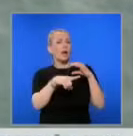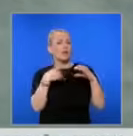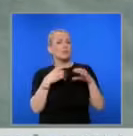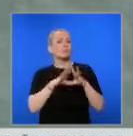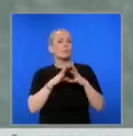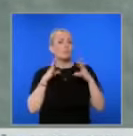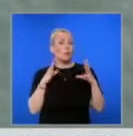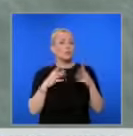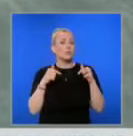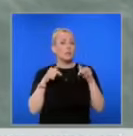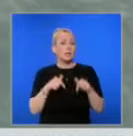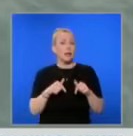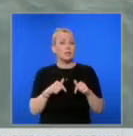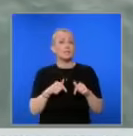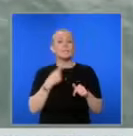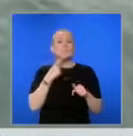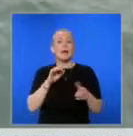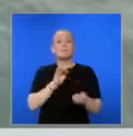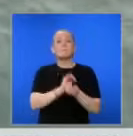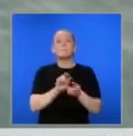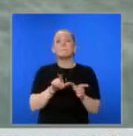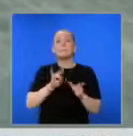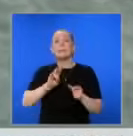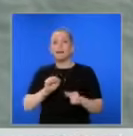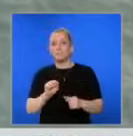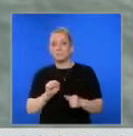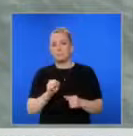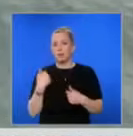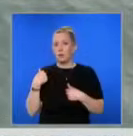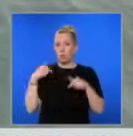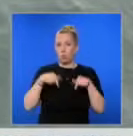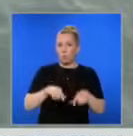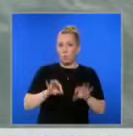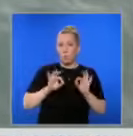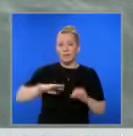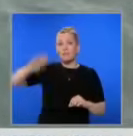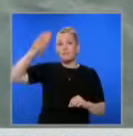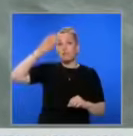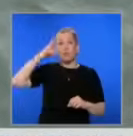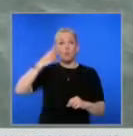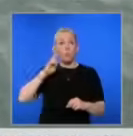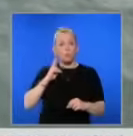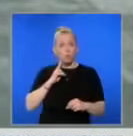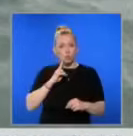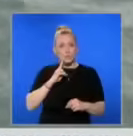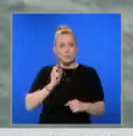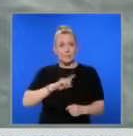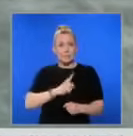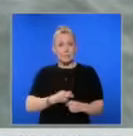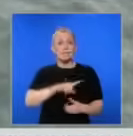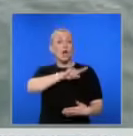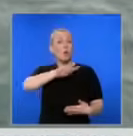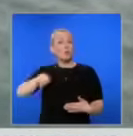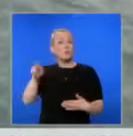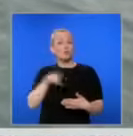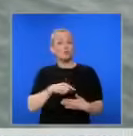тях обаче са били истински мини. До този момент военноморските сили, включая тази мина, са унищожили 5 мини, с